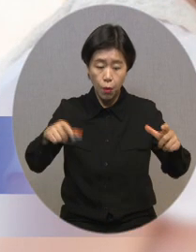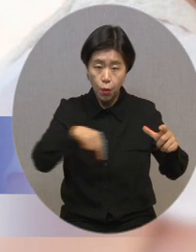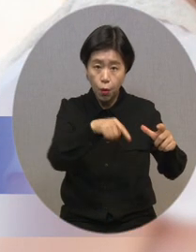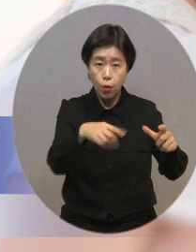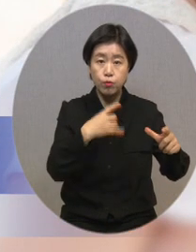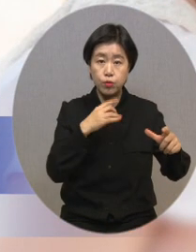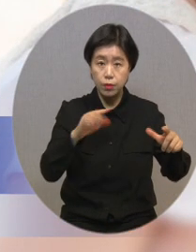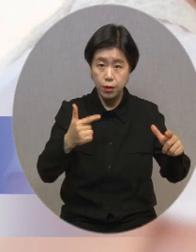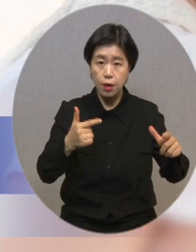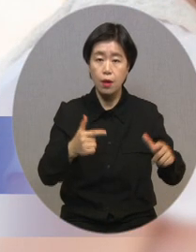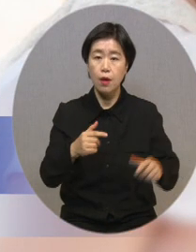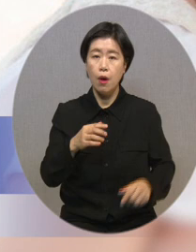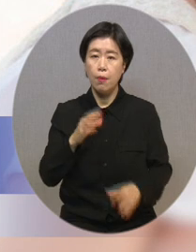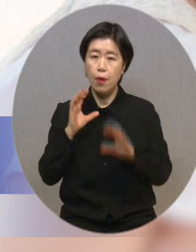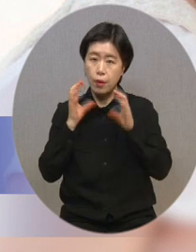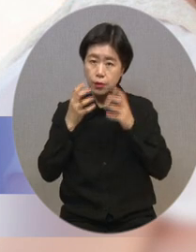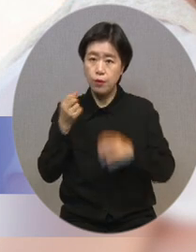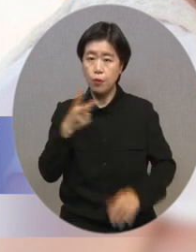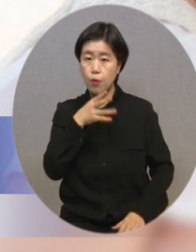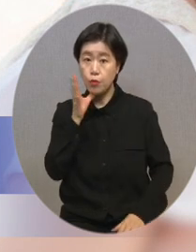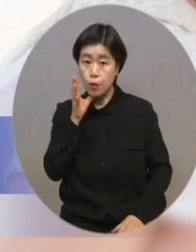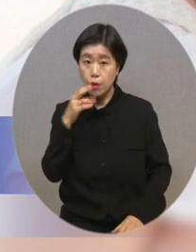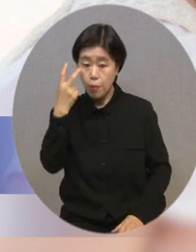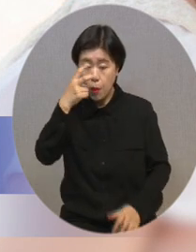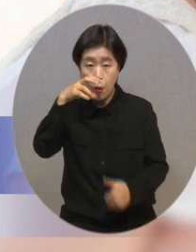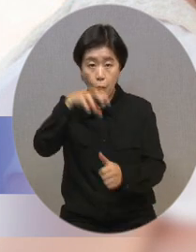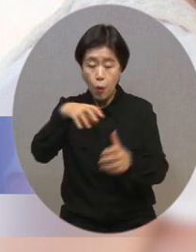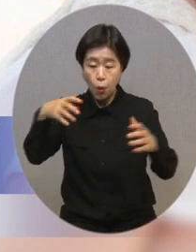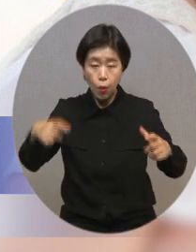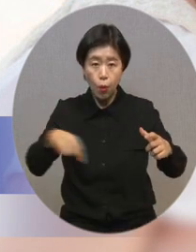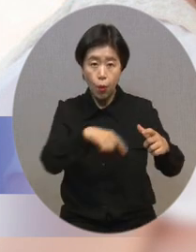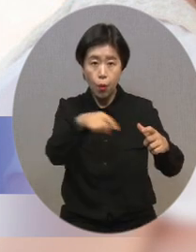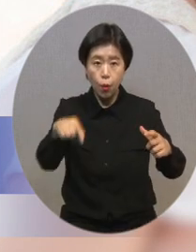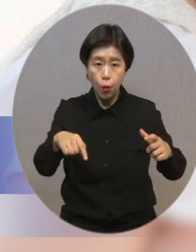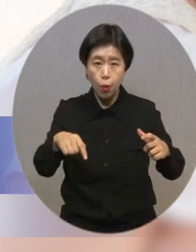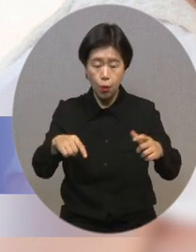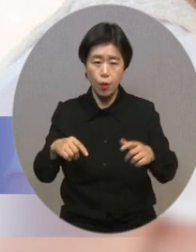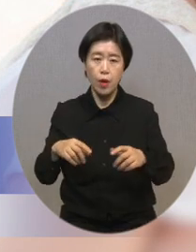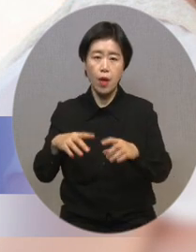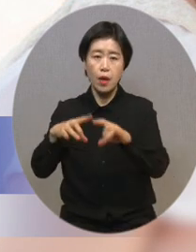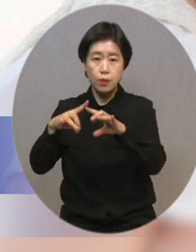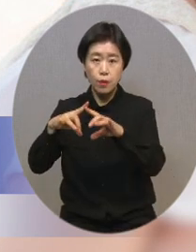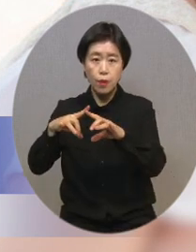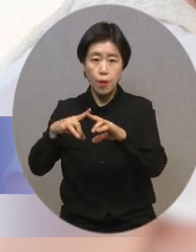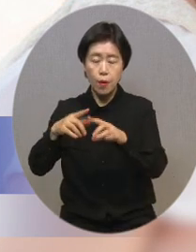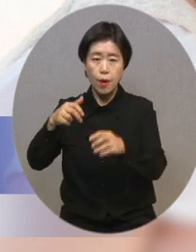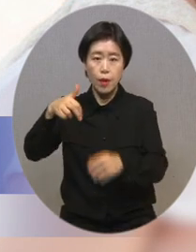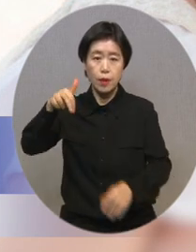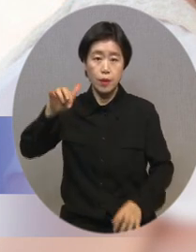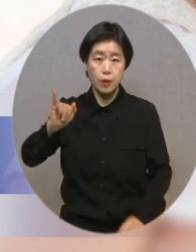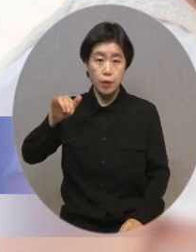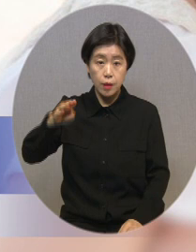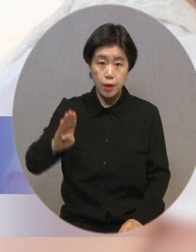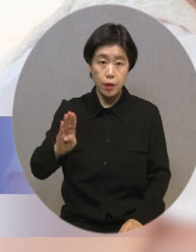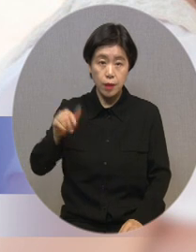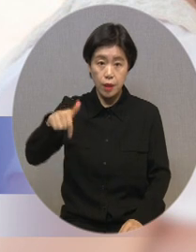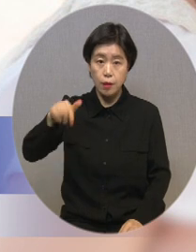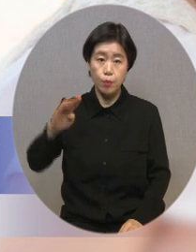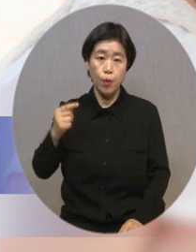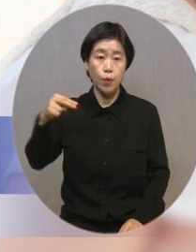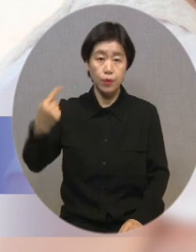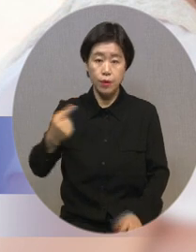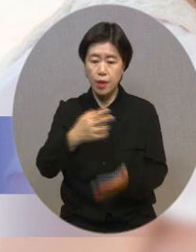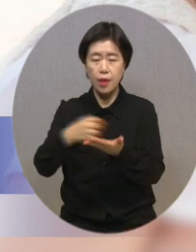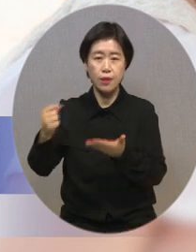아니라 어린이 노인 보호구역에서도 전 킥보드는 즉시 견인된 밝혔습니다 서울시는